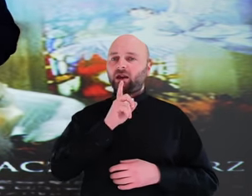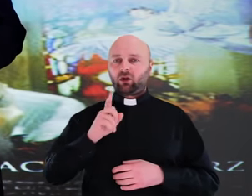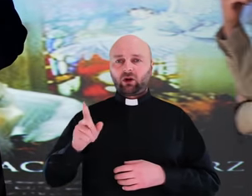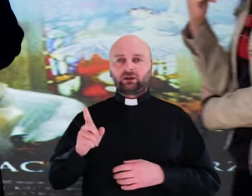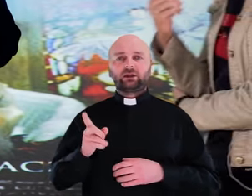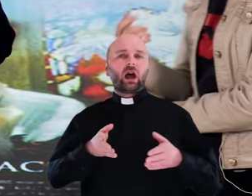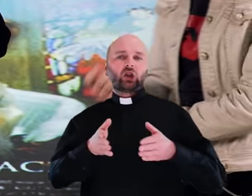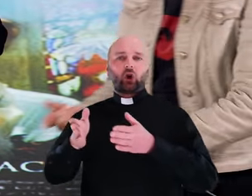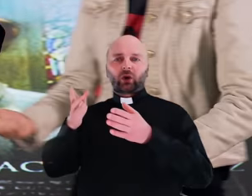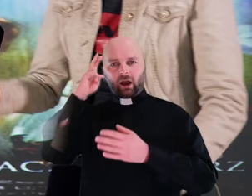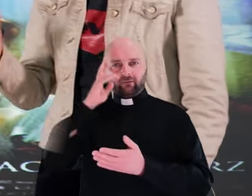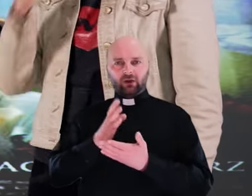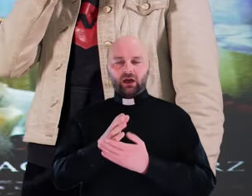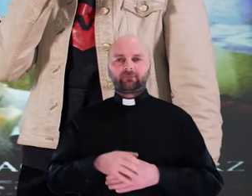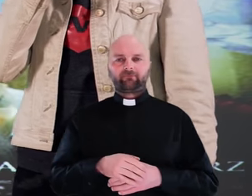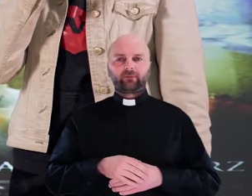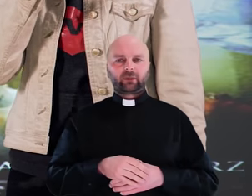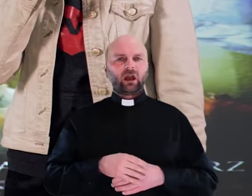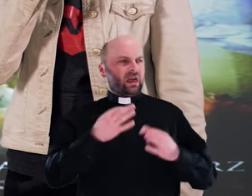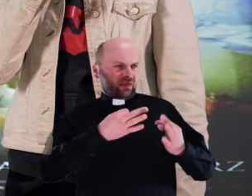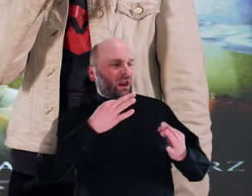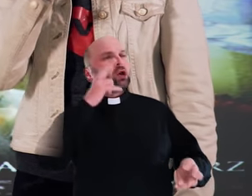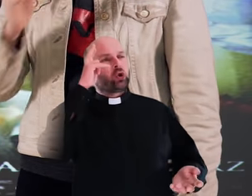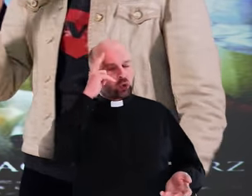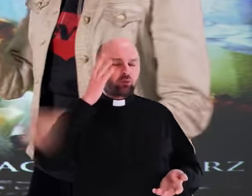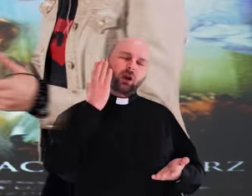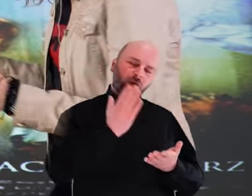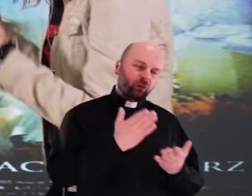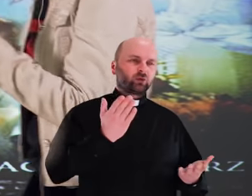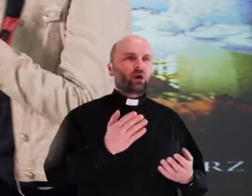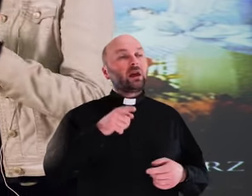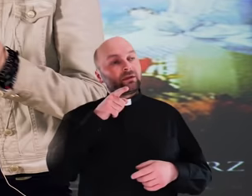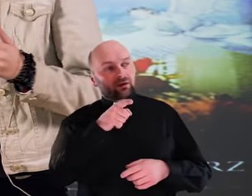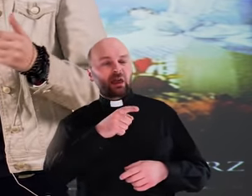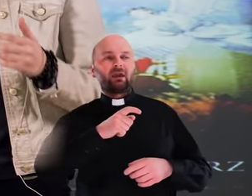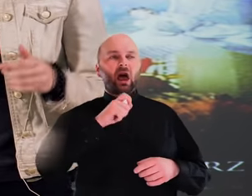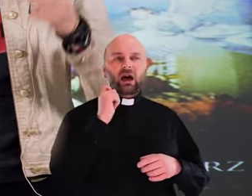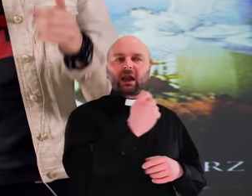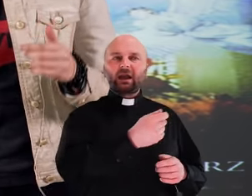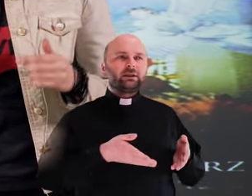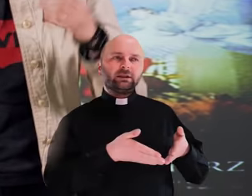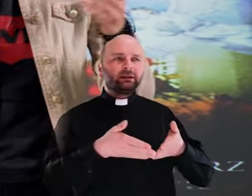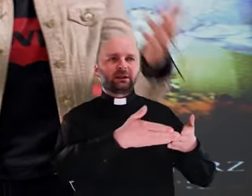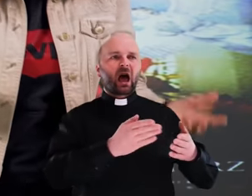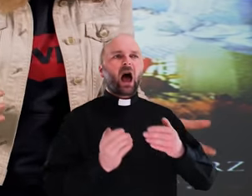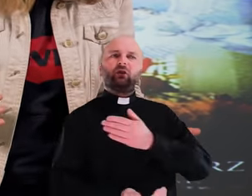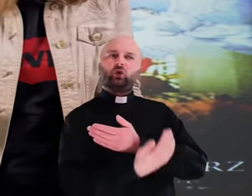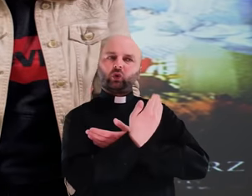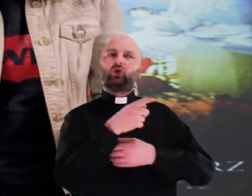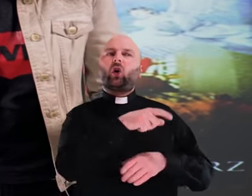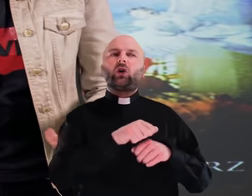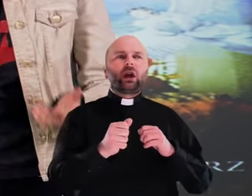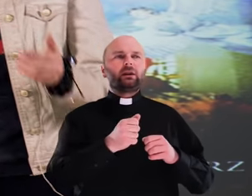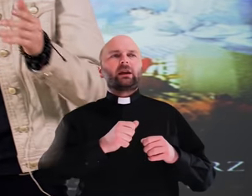wiary. Teraz już chyba rozumiem. Ten szczególny rejs na wschód to podróż po tajemnicy